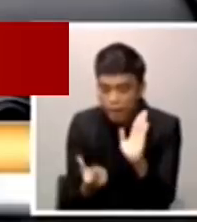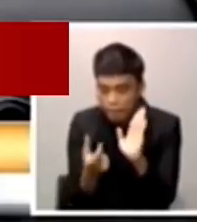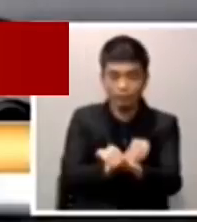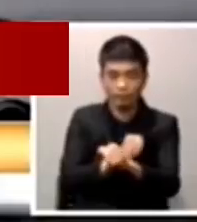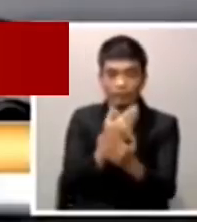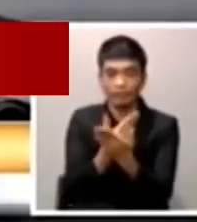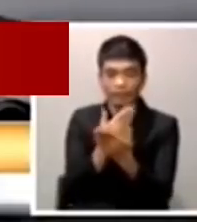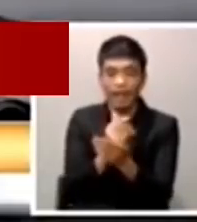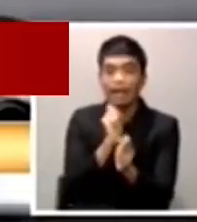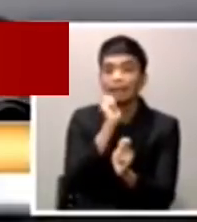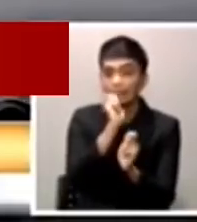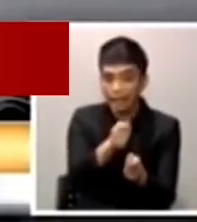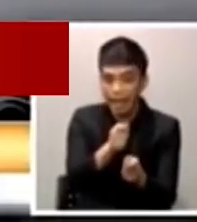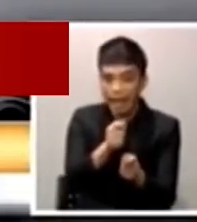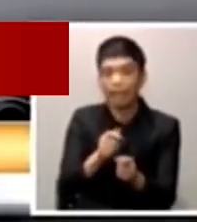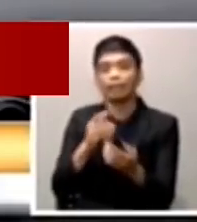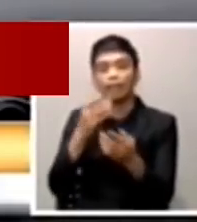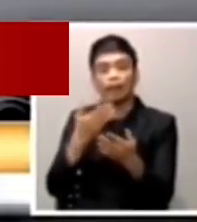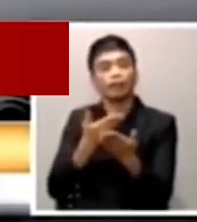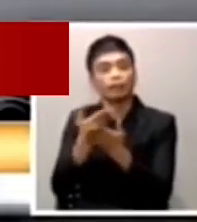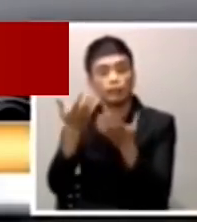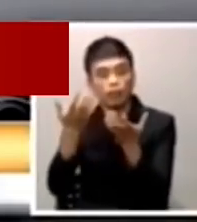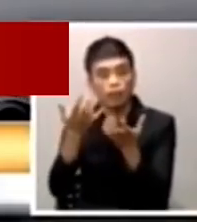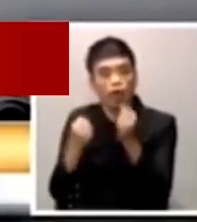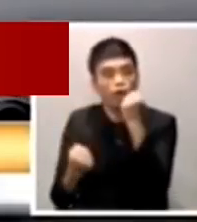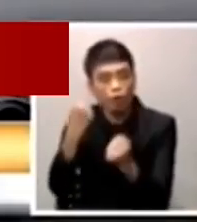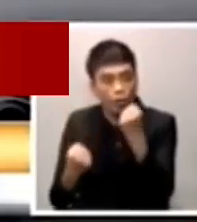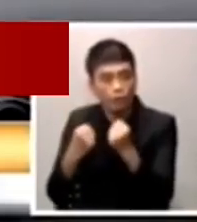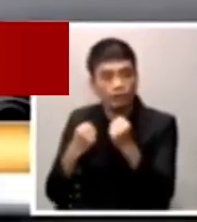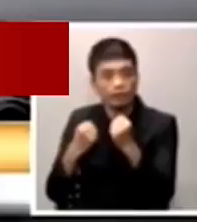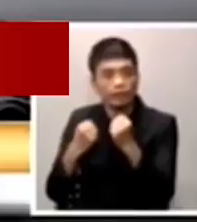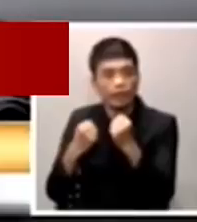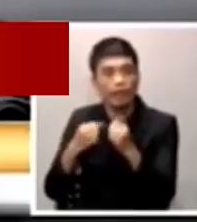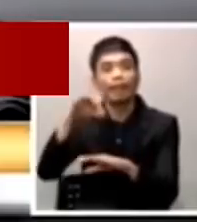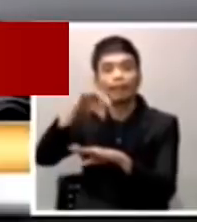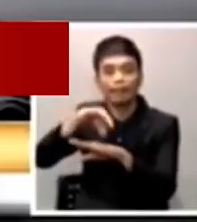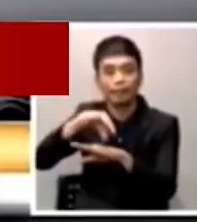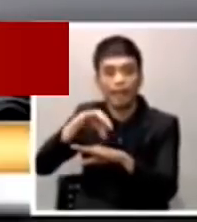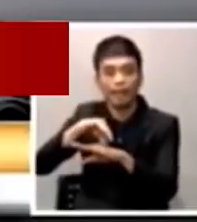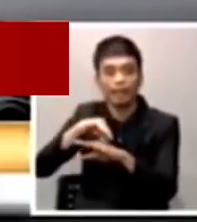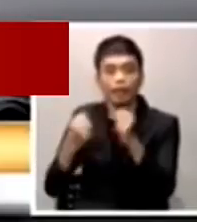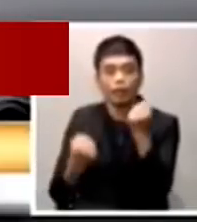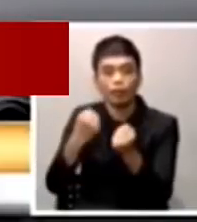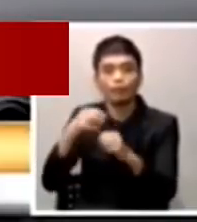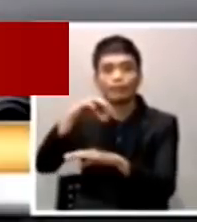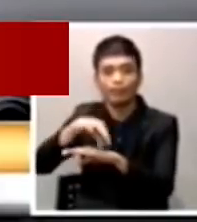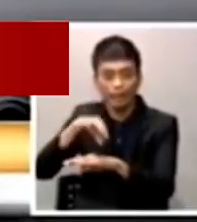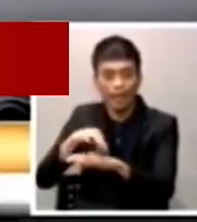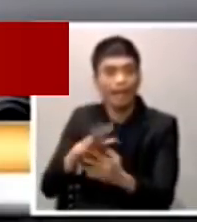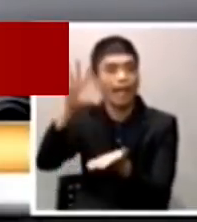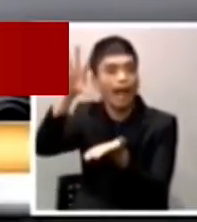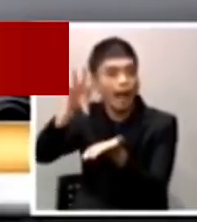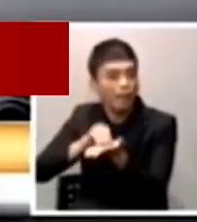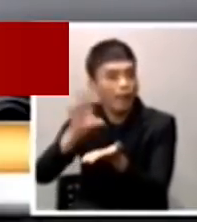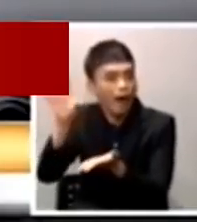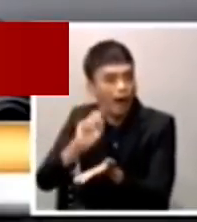ไปซื้อการจัดหารถประจำตำแหน่งในปี2563นี่สดๆร้อนๆเลยท่านประธานครับผมได้ข้อมูลจากรี